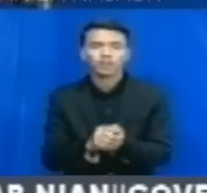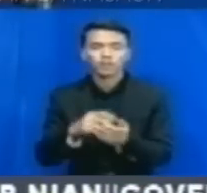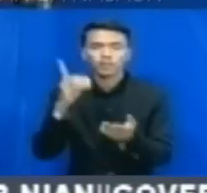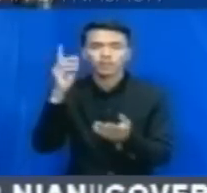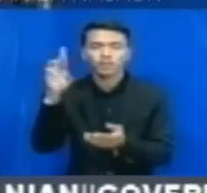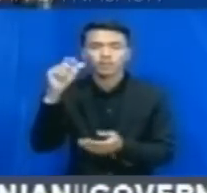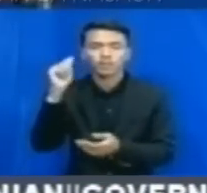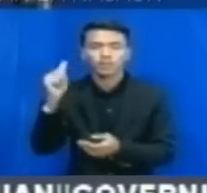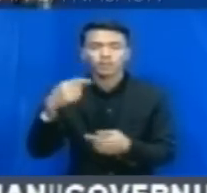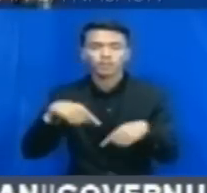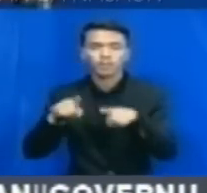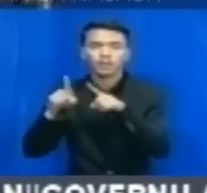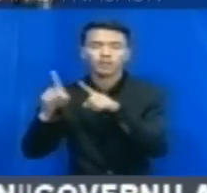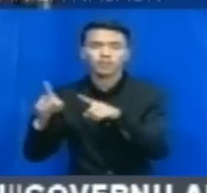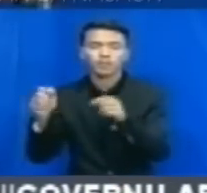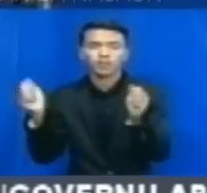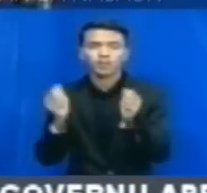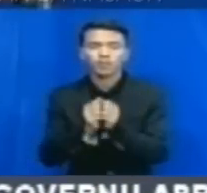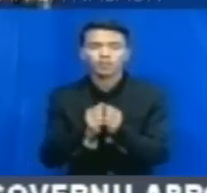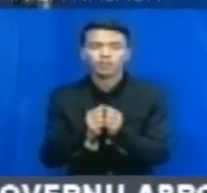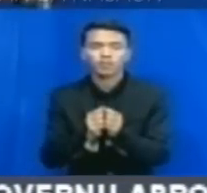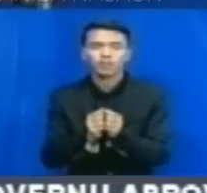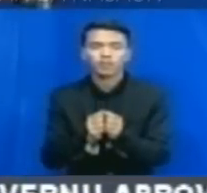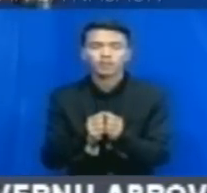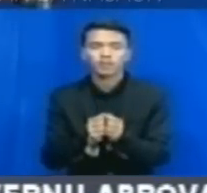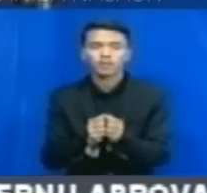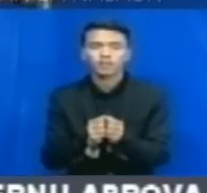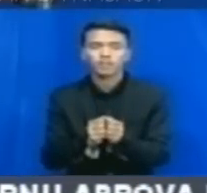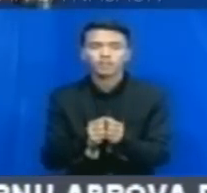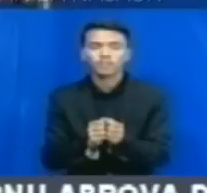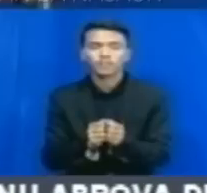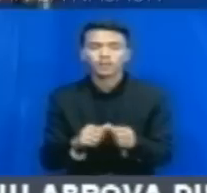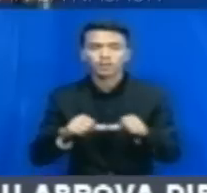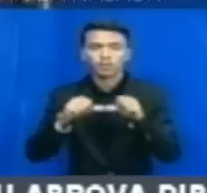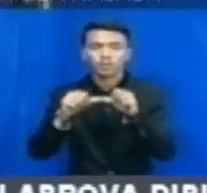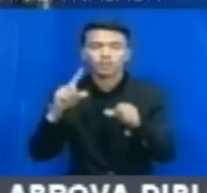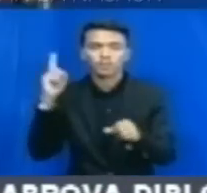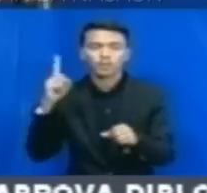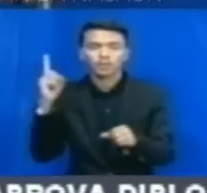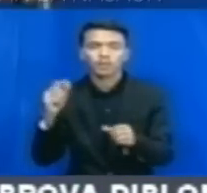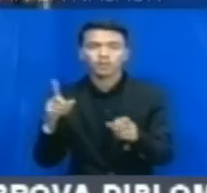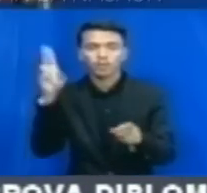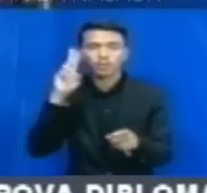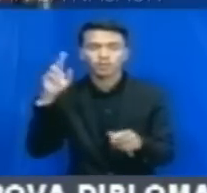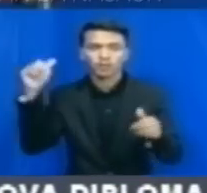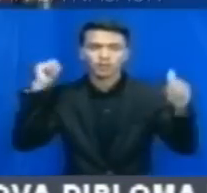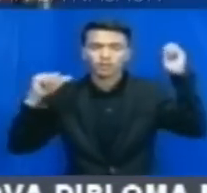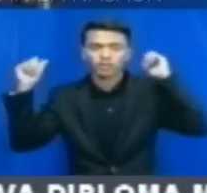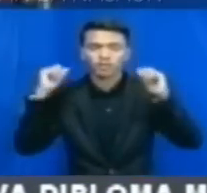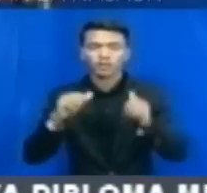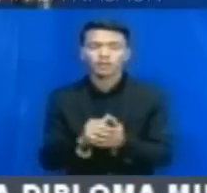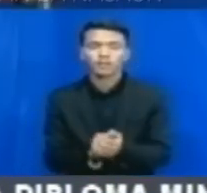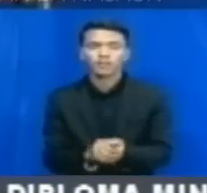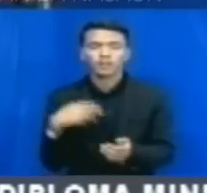droga, bay neba o ni ni alegasan, manten kata dia oya malay kontinuasan o permanente uzo obat dia ni. Macam korang fikir fila fali, tambah dia